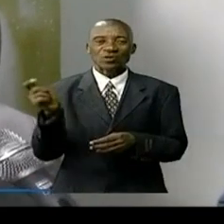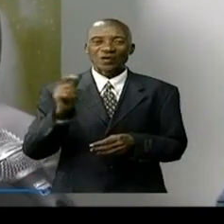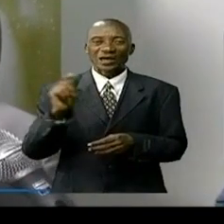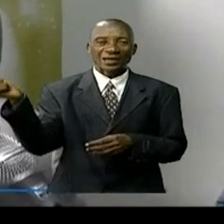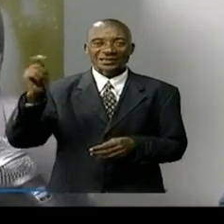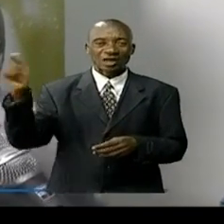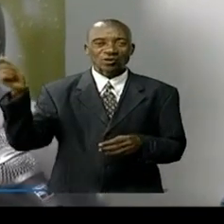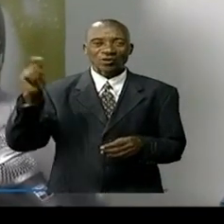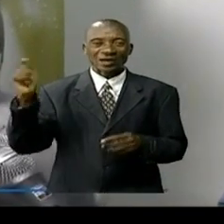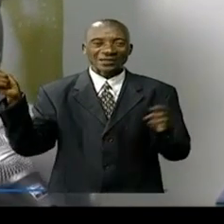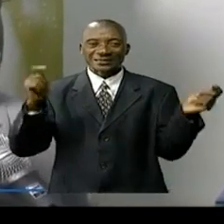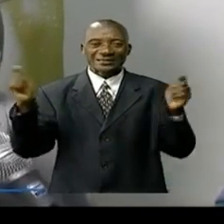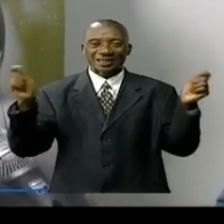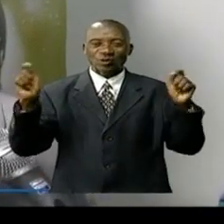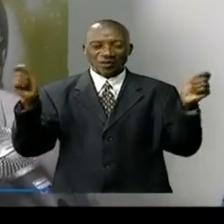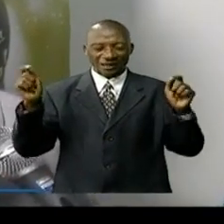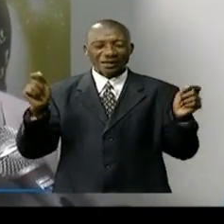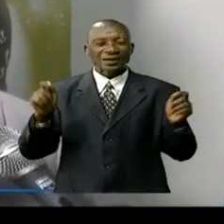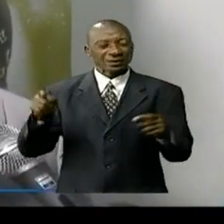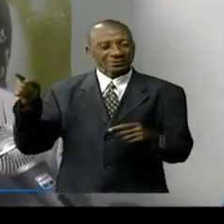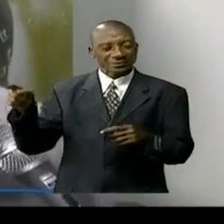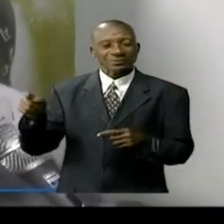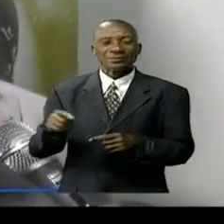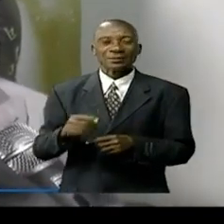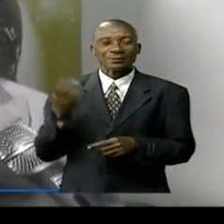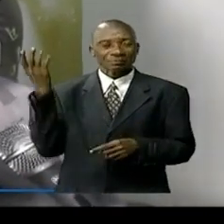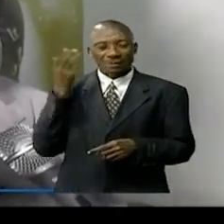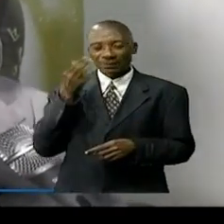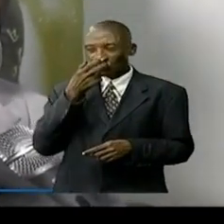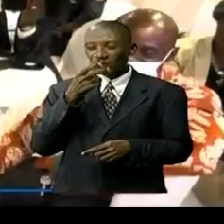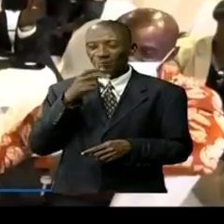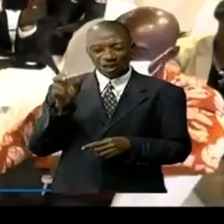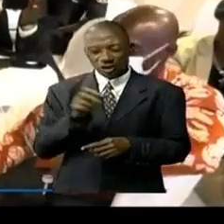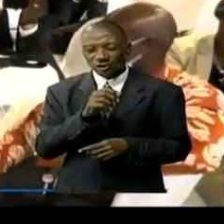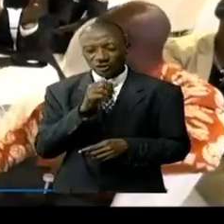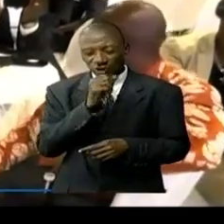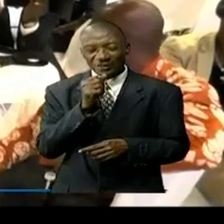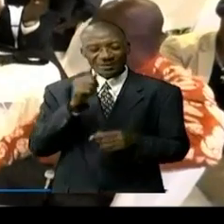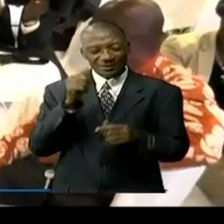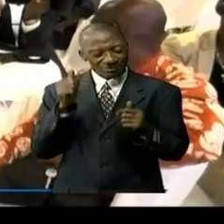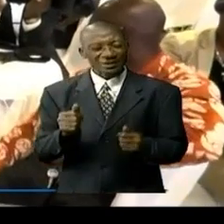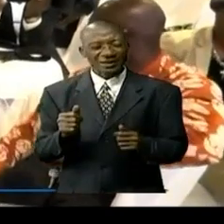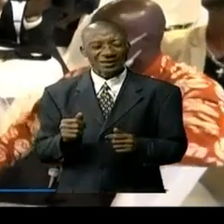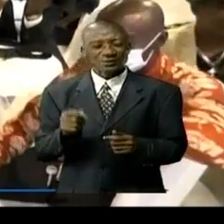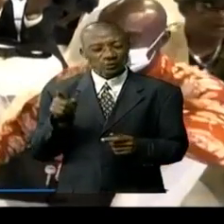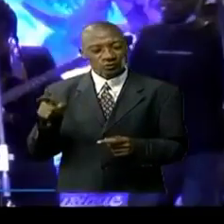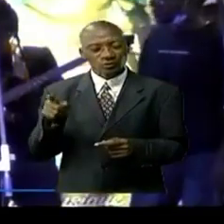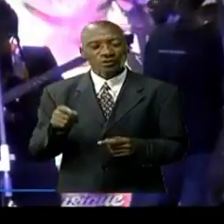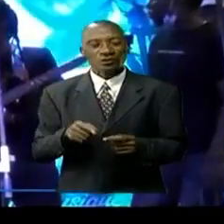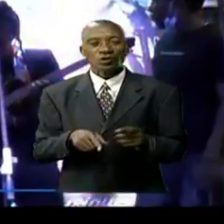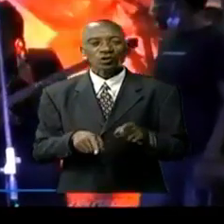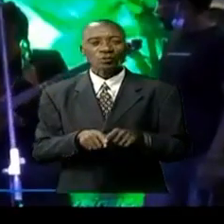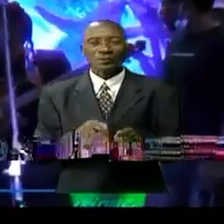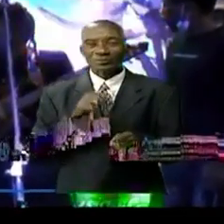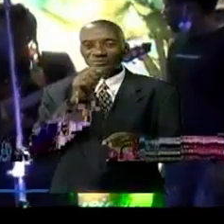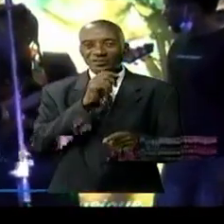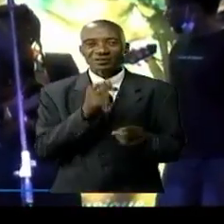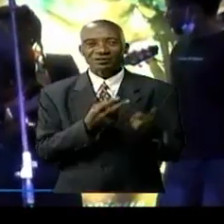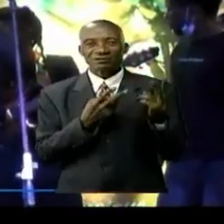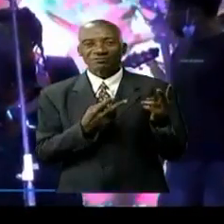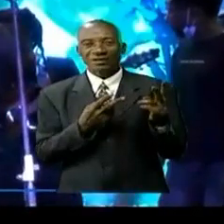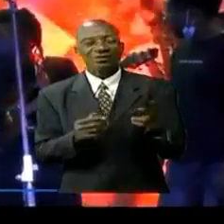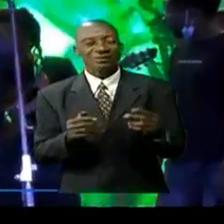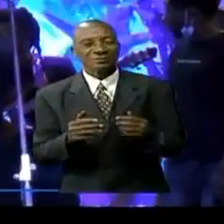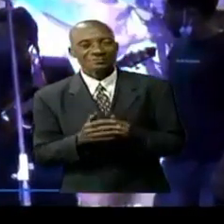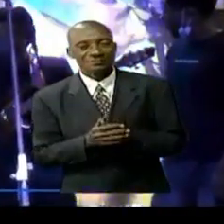mort, disons, eh bien, il a incarné plusieurs valeurs. Une soirée réussie à la hauteur de l'artiste car son